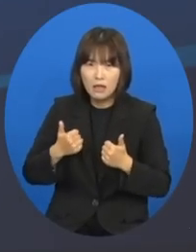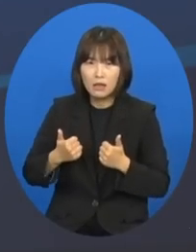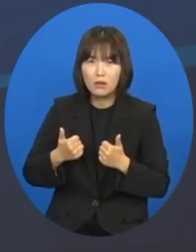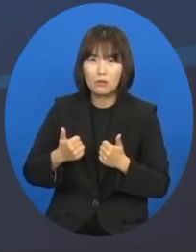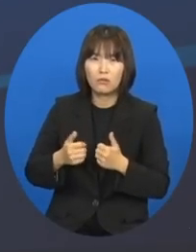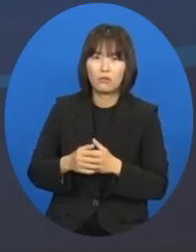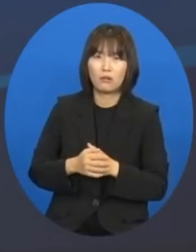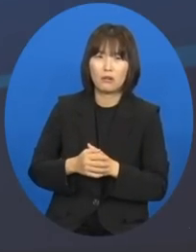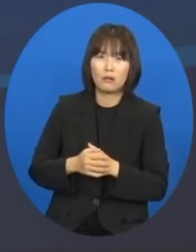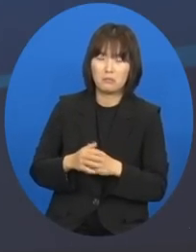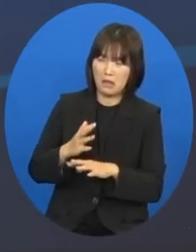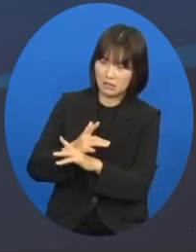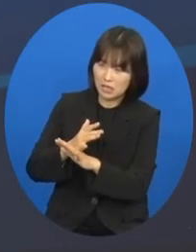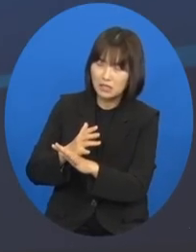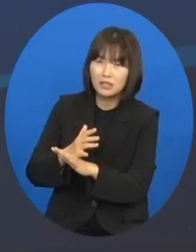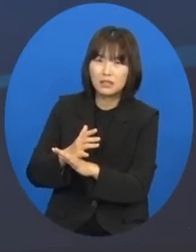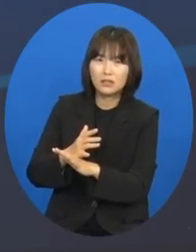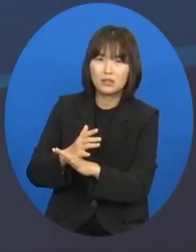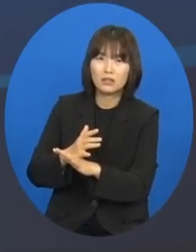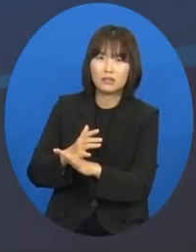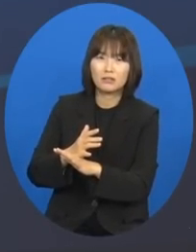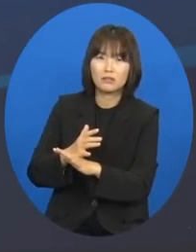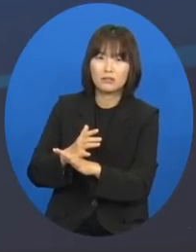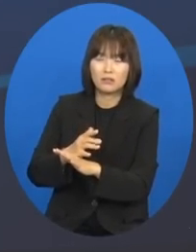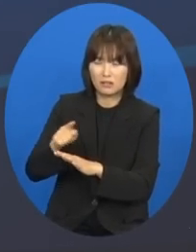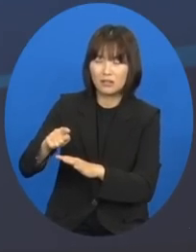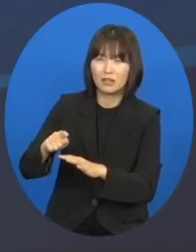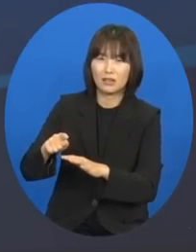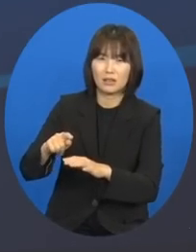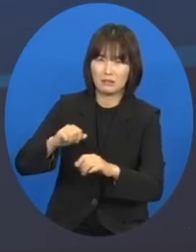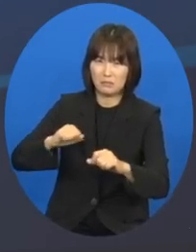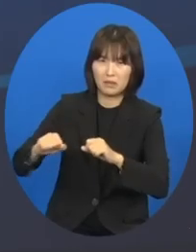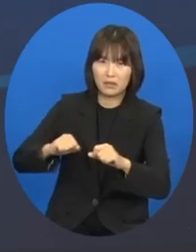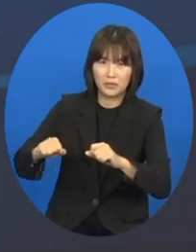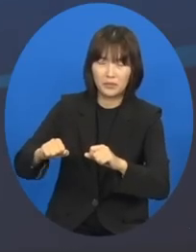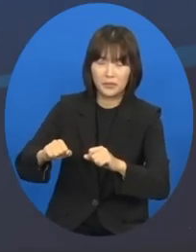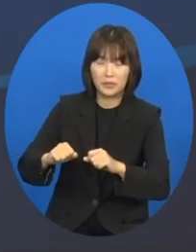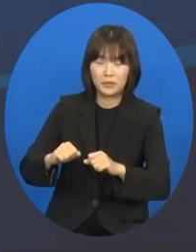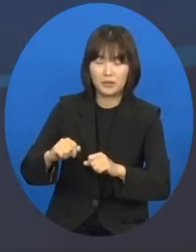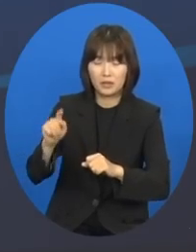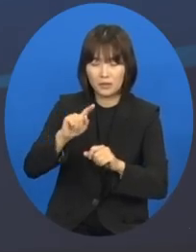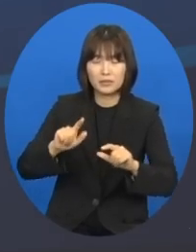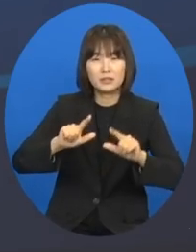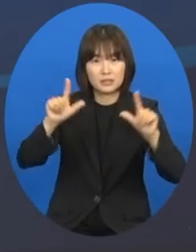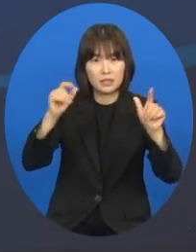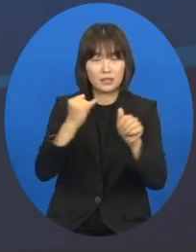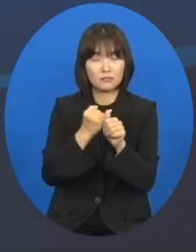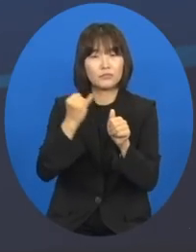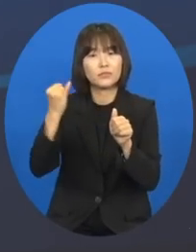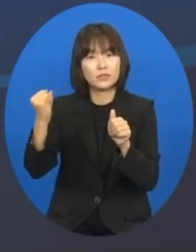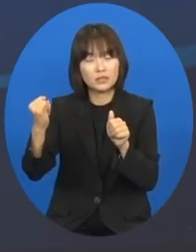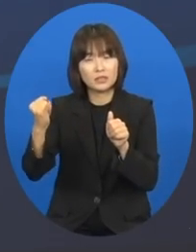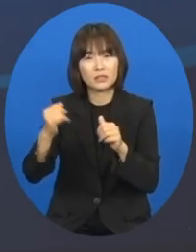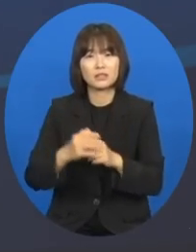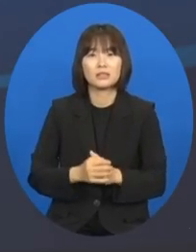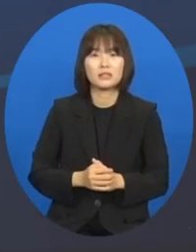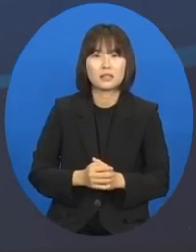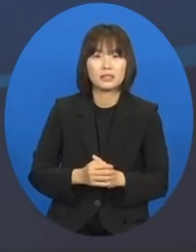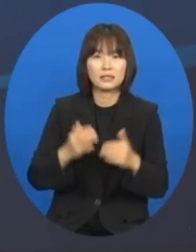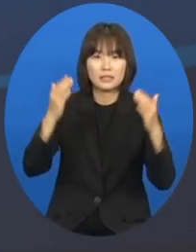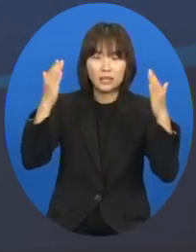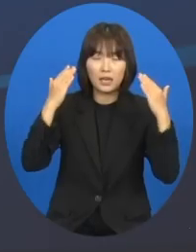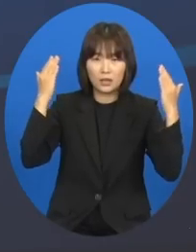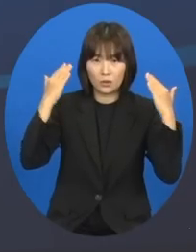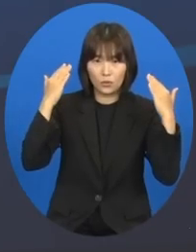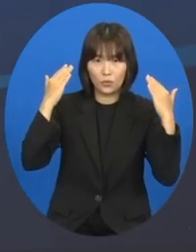그 심리전을 벌이는 아이거든요 그런데 어느 날 저희 안에가 학교 학부형들하고 이렇게 어울리는